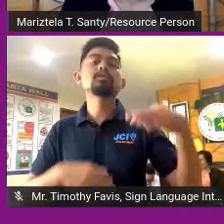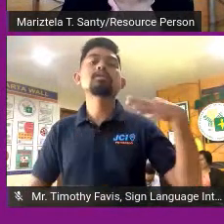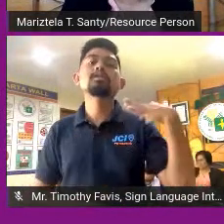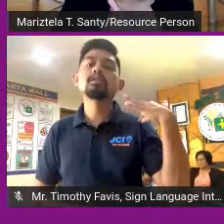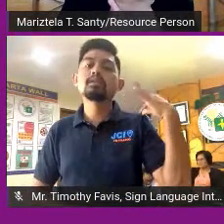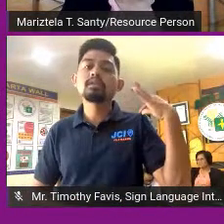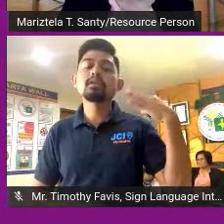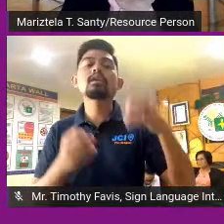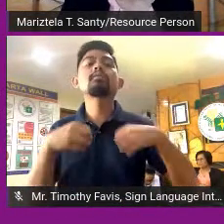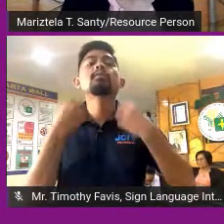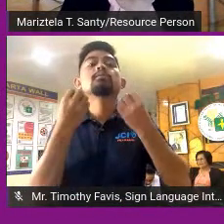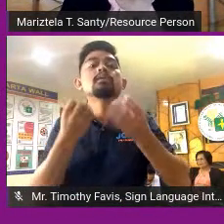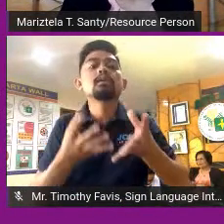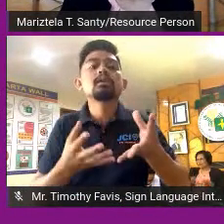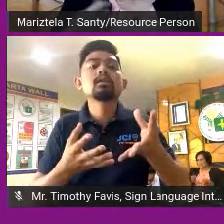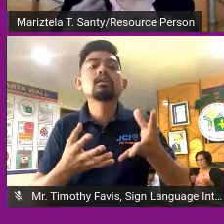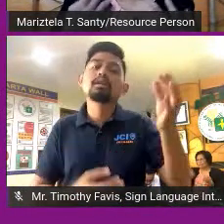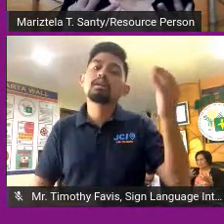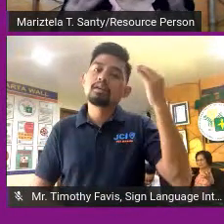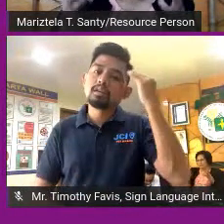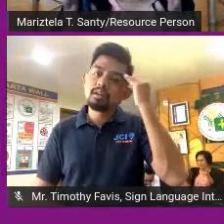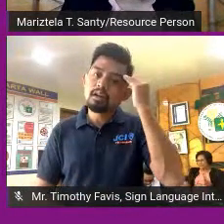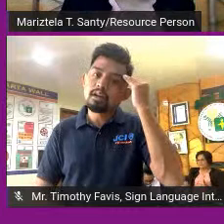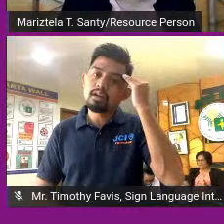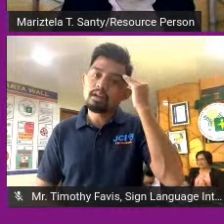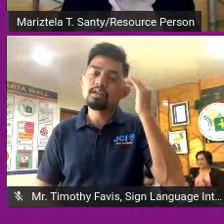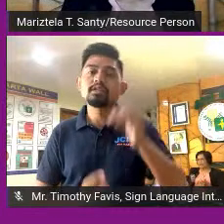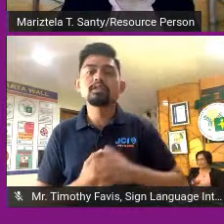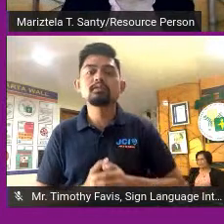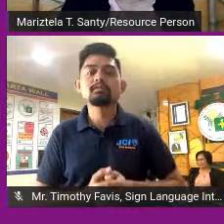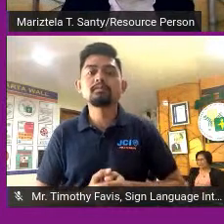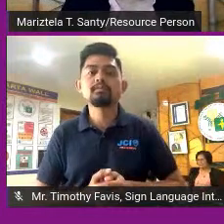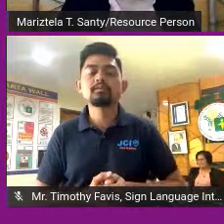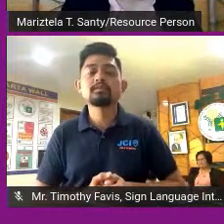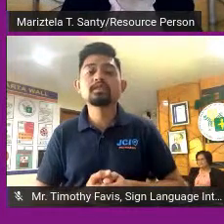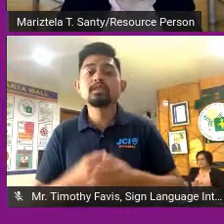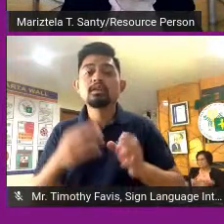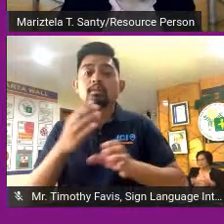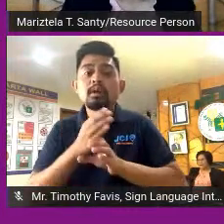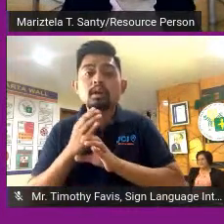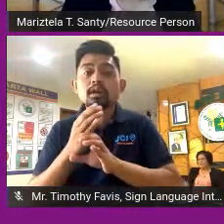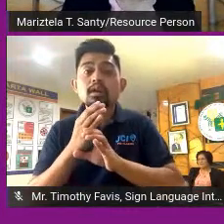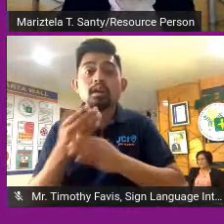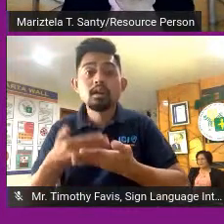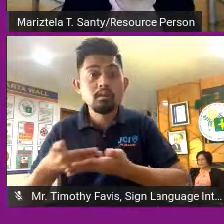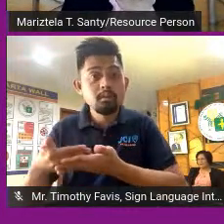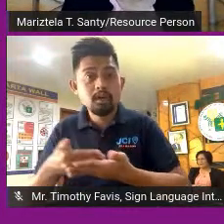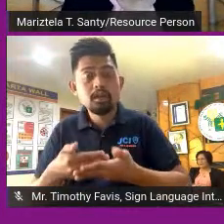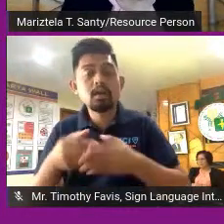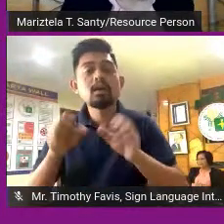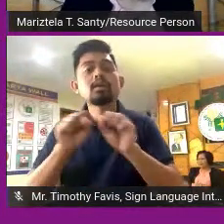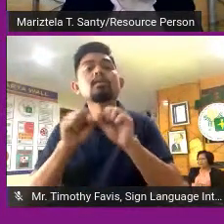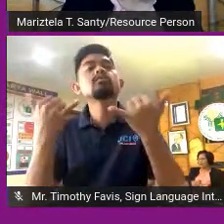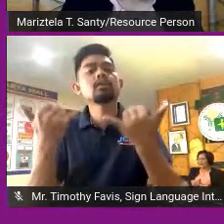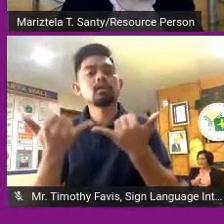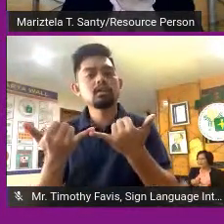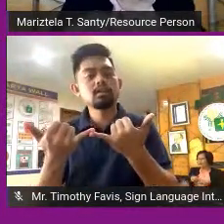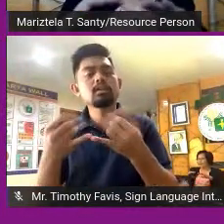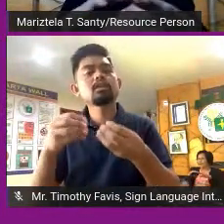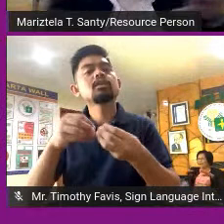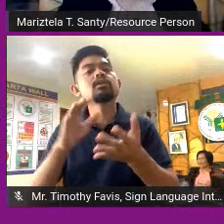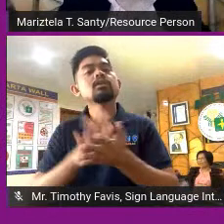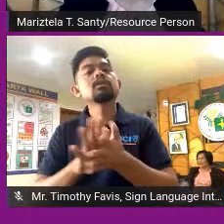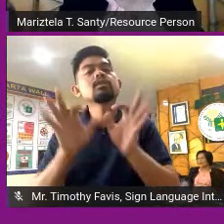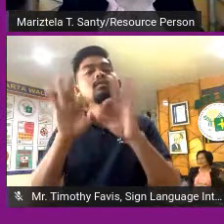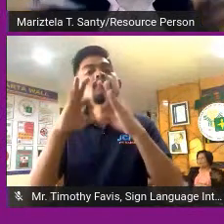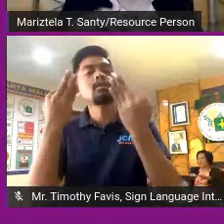their knowledge lalo na po sa pag-raise ng mga bata sa society and ano. Siguro pag nawala